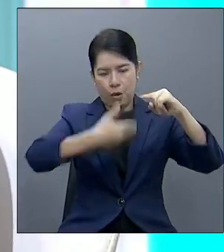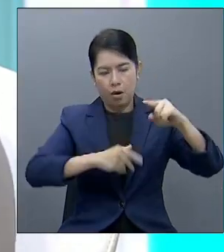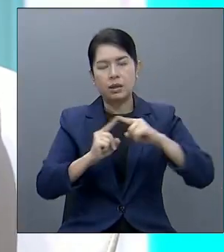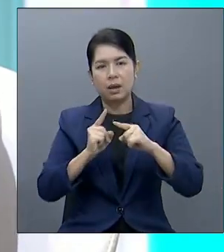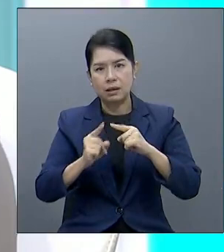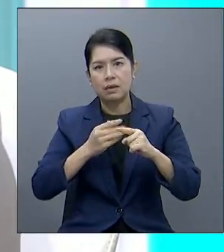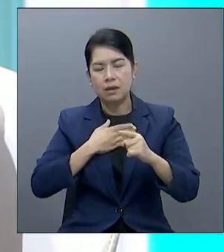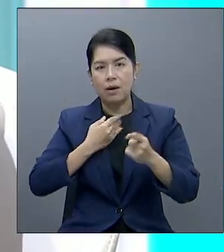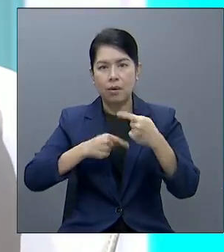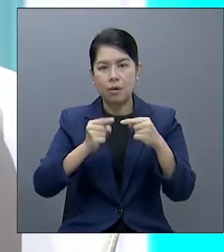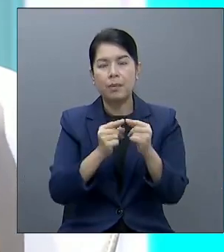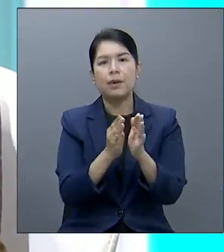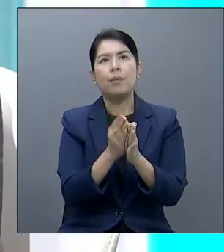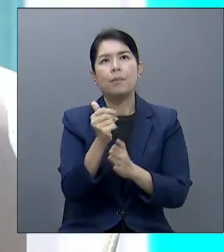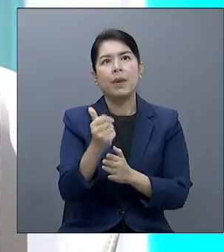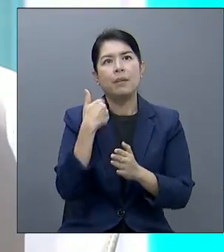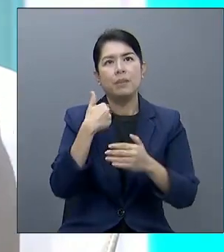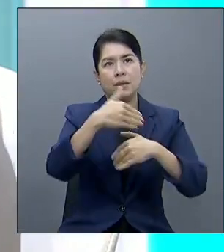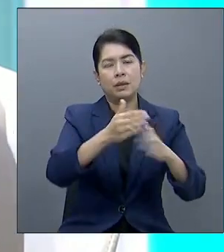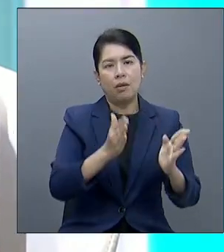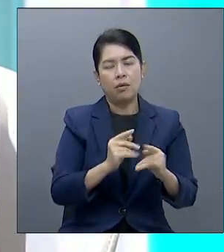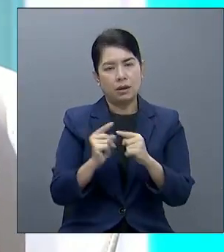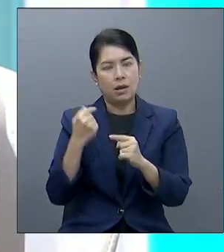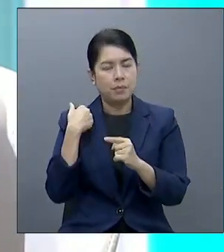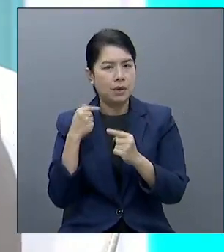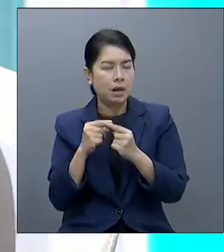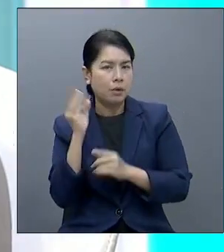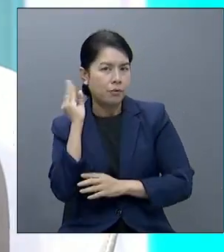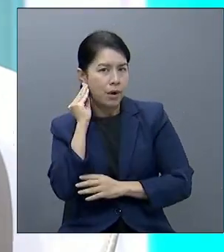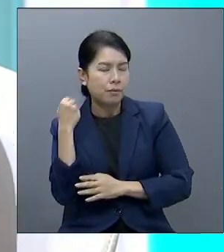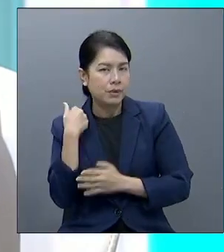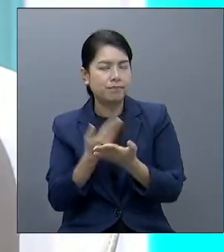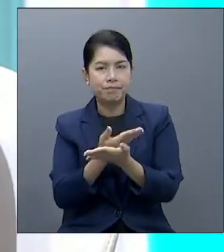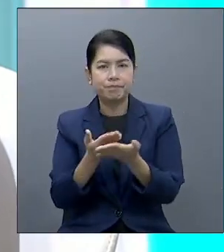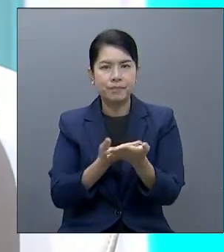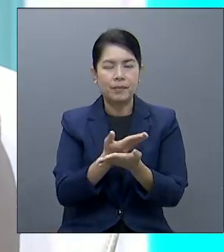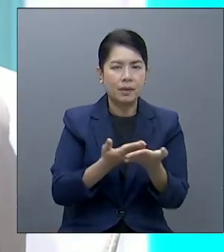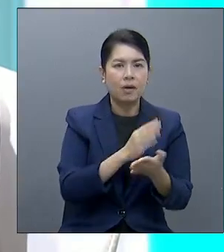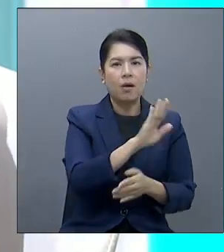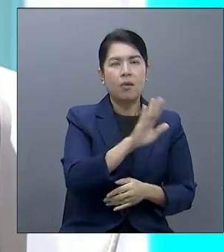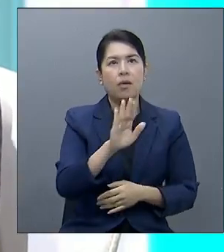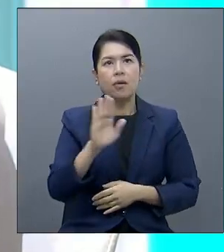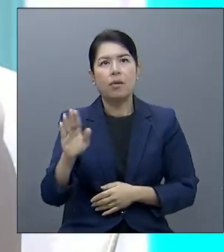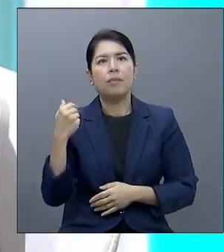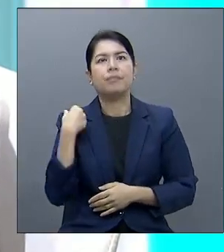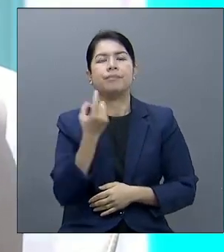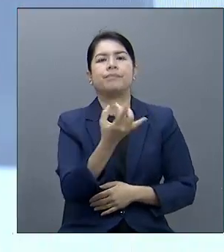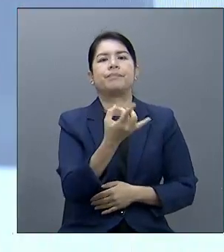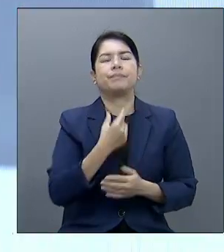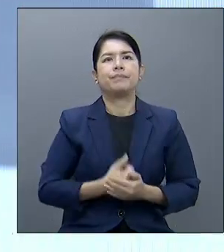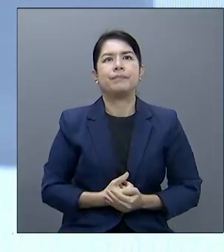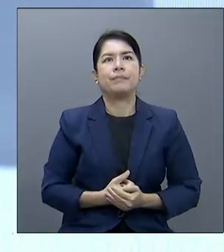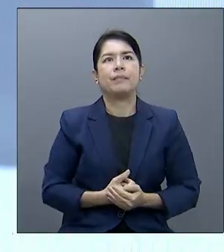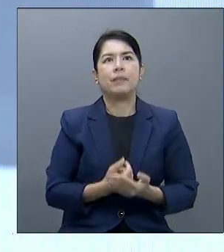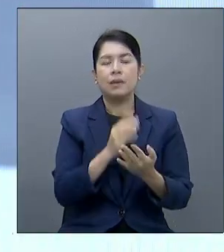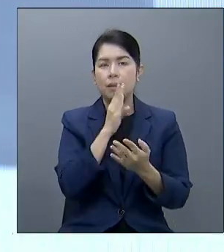มได้นะคะมีหลายห้องที่เราจะไปแบบฟังว่าเออแต่ละโมเดลที่ดีๆในแต่ละเรื่องเนี่ยมีเรื่องอะไรบ้างเนี่ยค่ะ ค่ะและอย่างคุณผู้ช